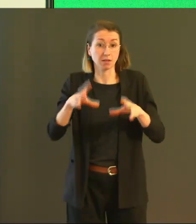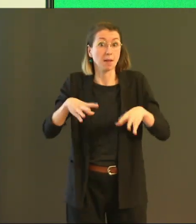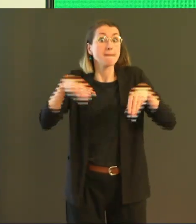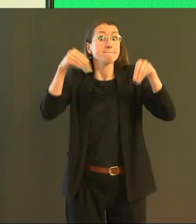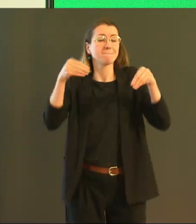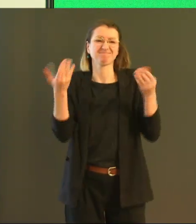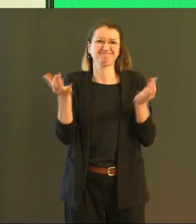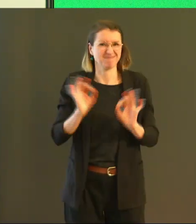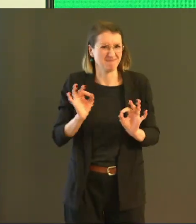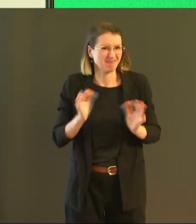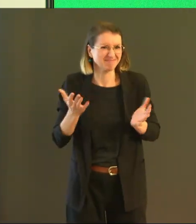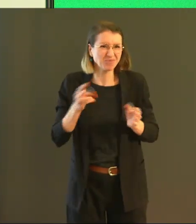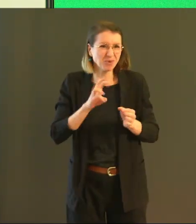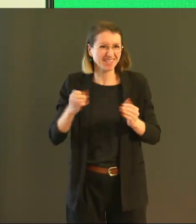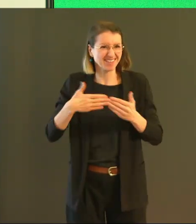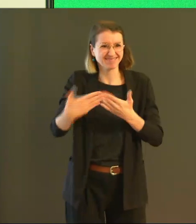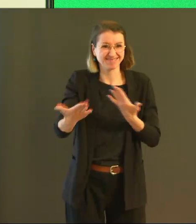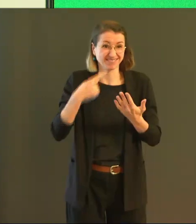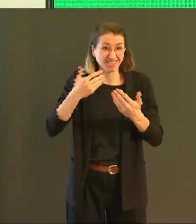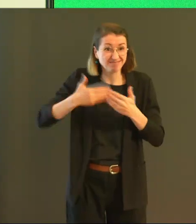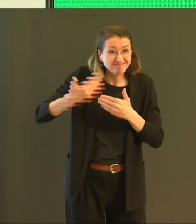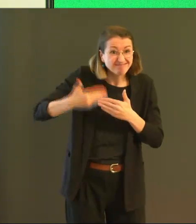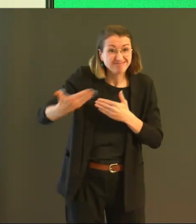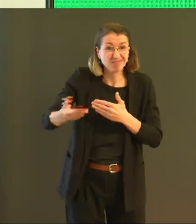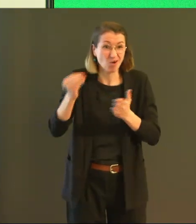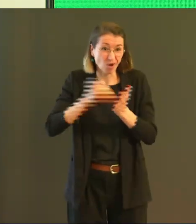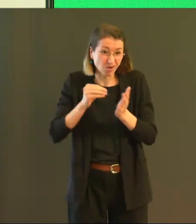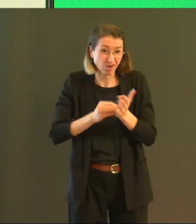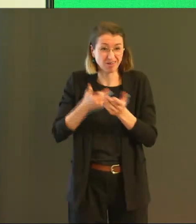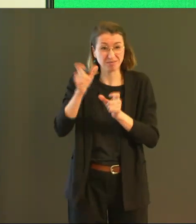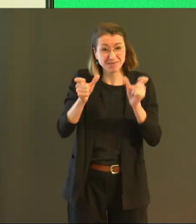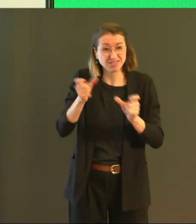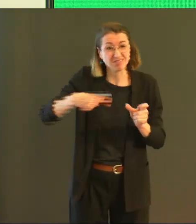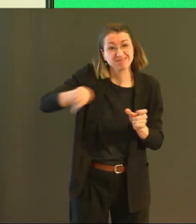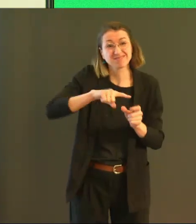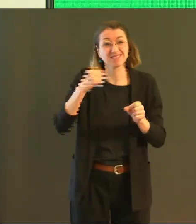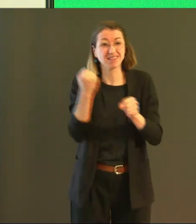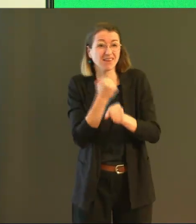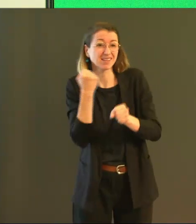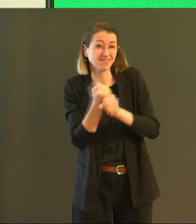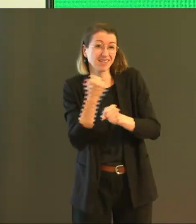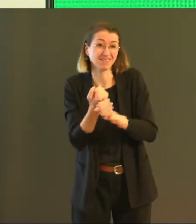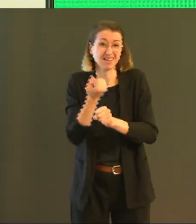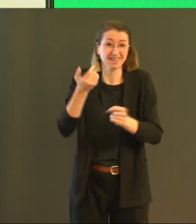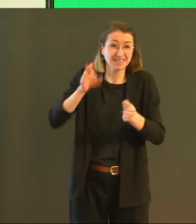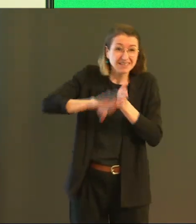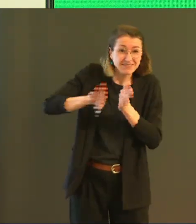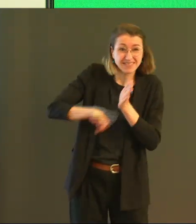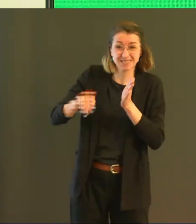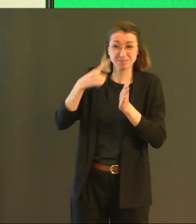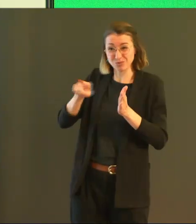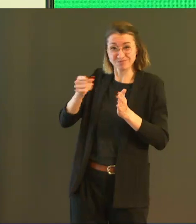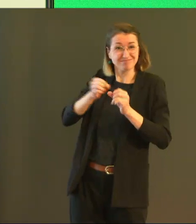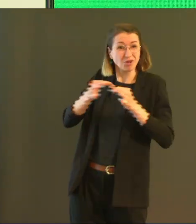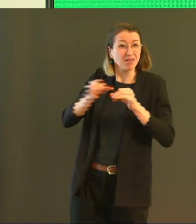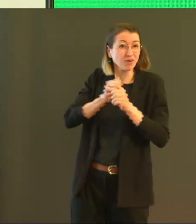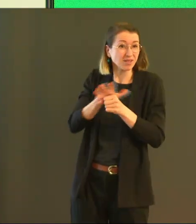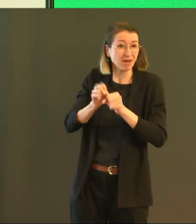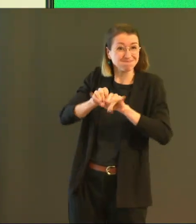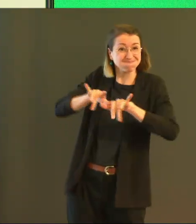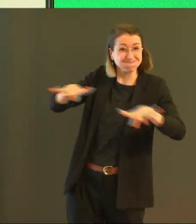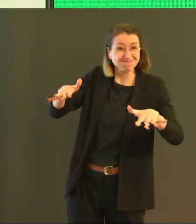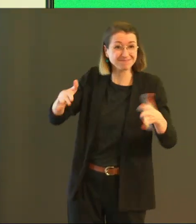à lutter contre les conséquences de cette crise chacun dans leur domaine il c'est vrai que nous pesons pensons en premier lieu aux professionnels des soins de santé